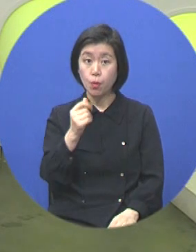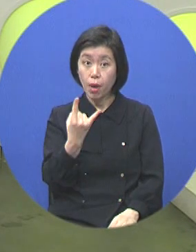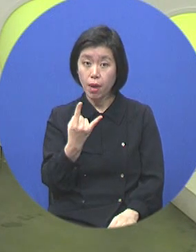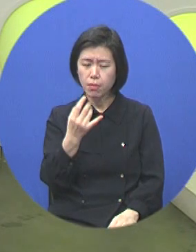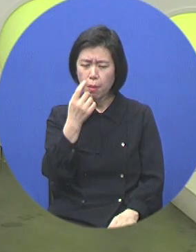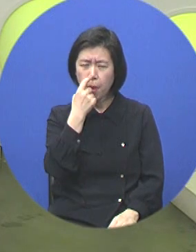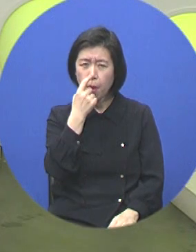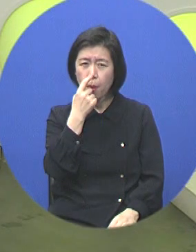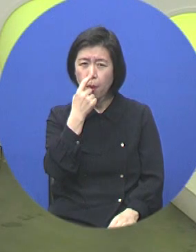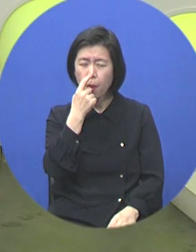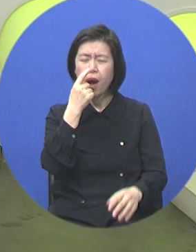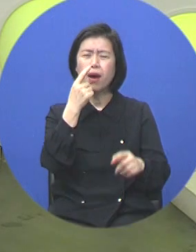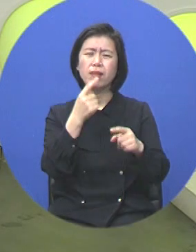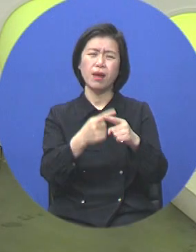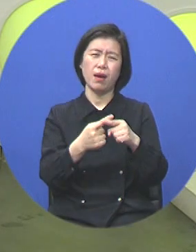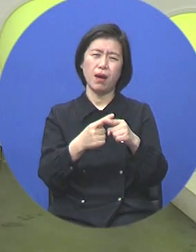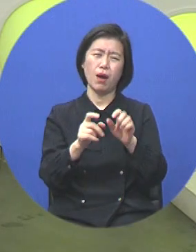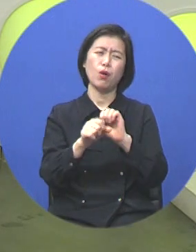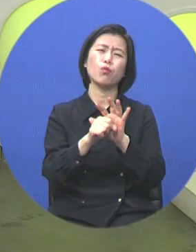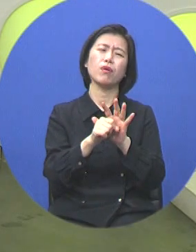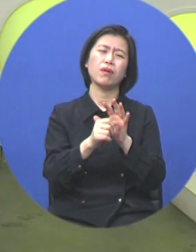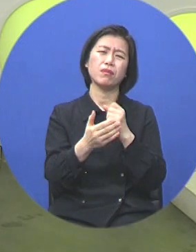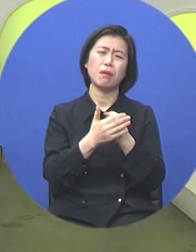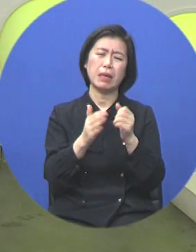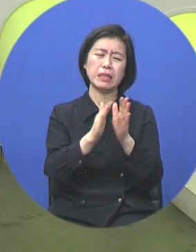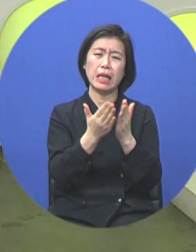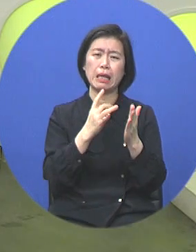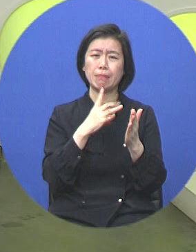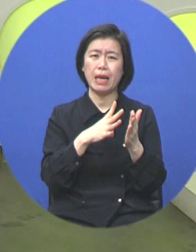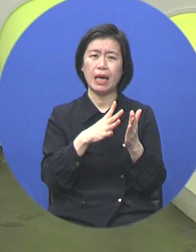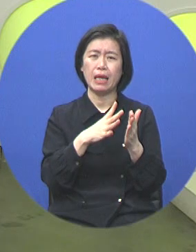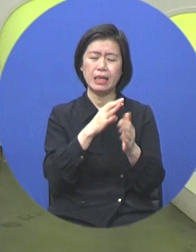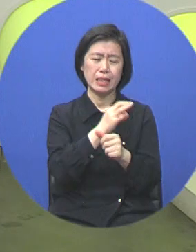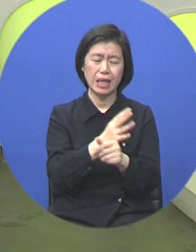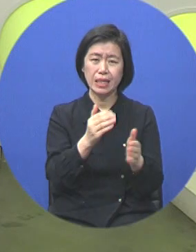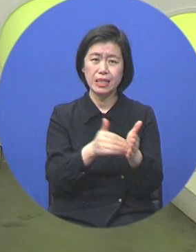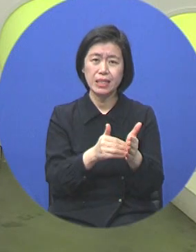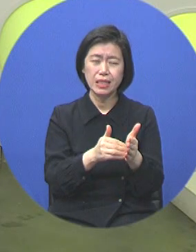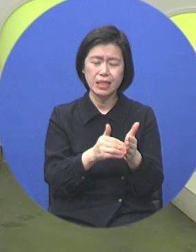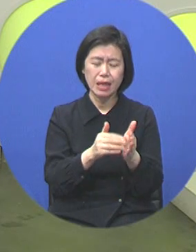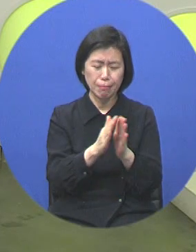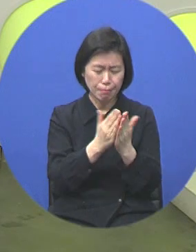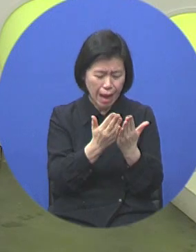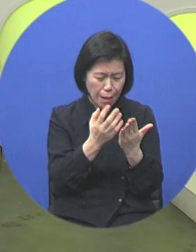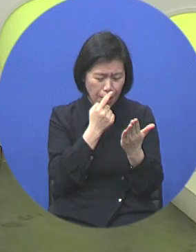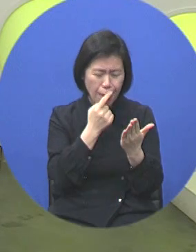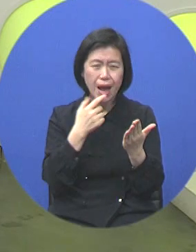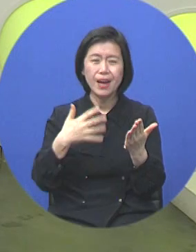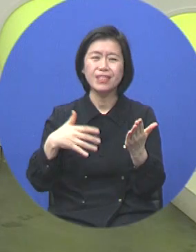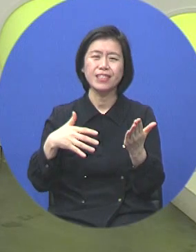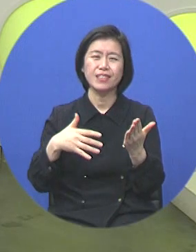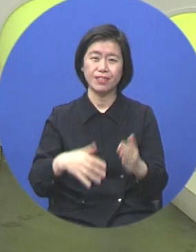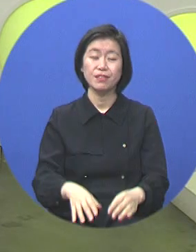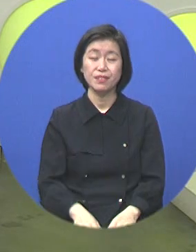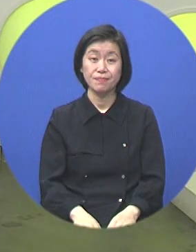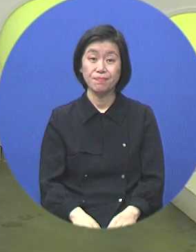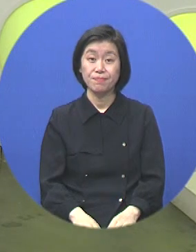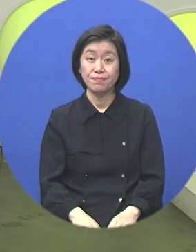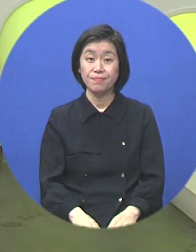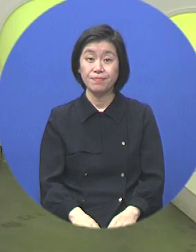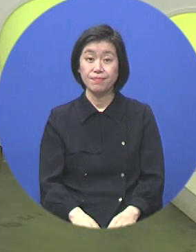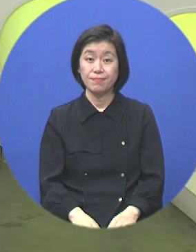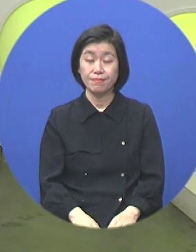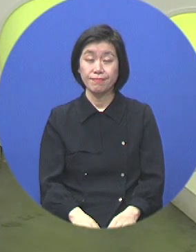배우다가 그냥 코로나가 돼서 그러니까요. 그냥 저 책만 사고 못 배웠지요. 아이구야. 아. 그러셨구나. 그러면은요